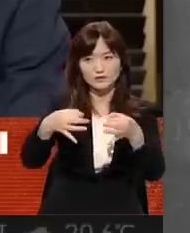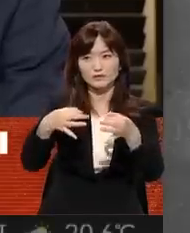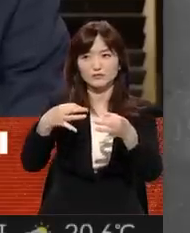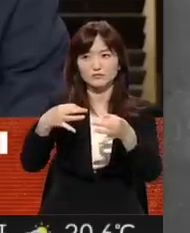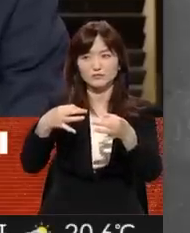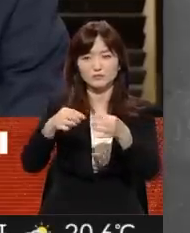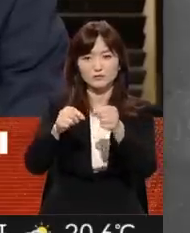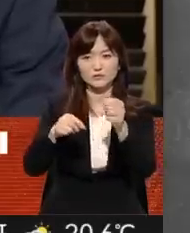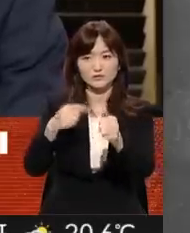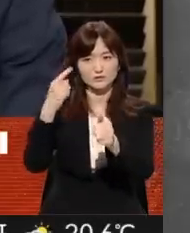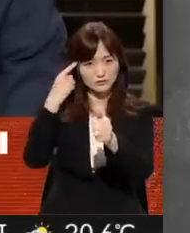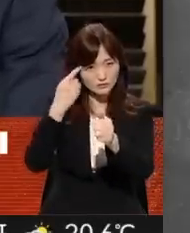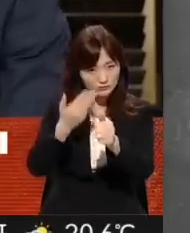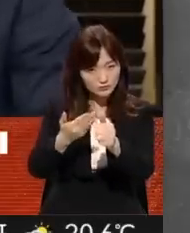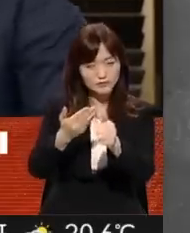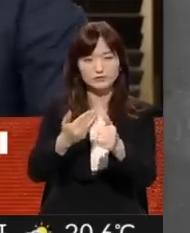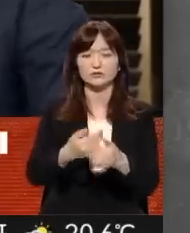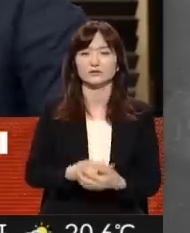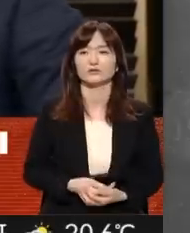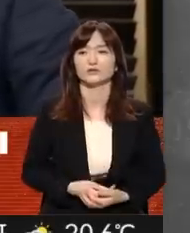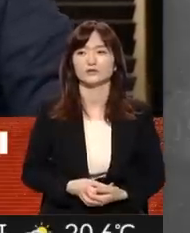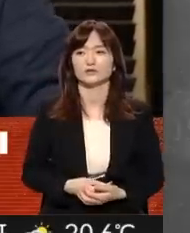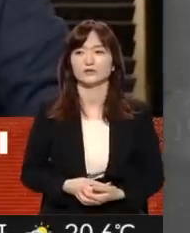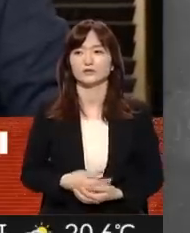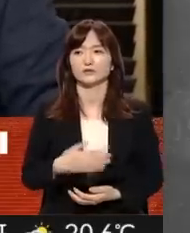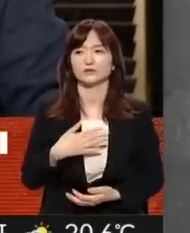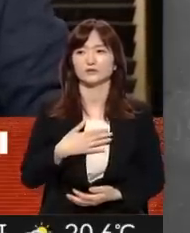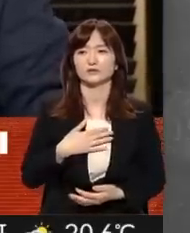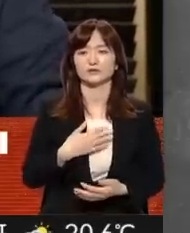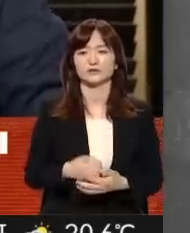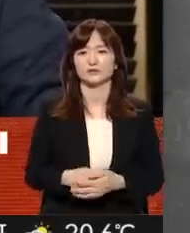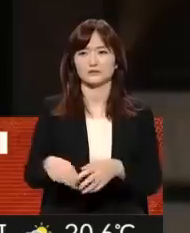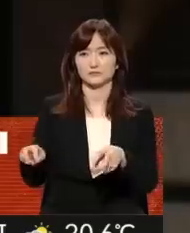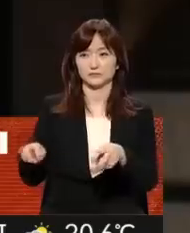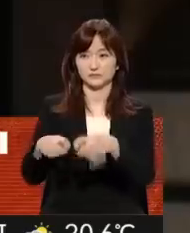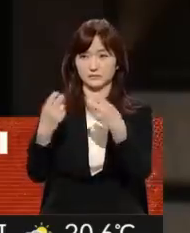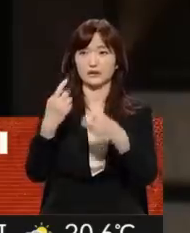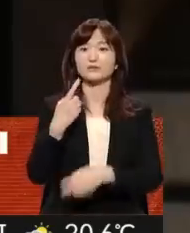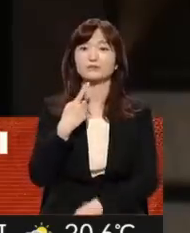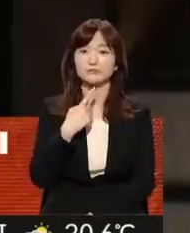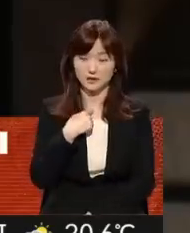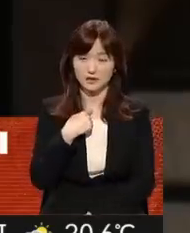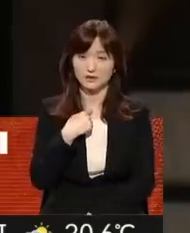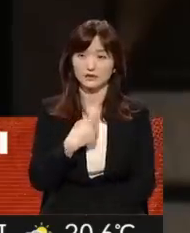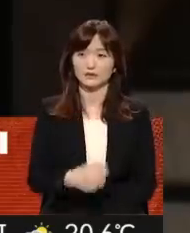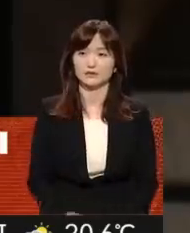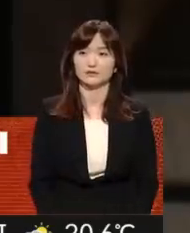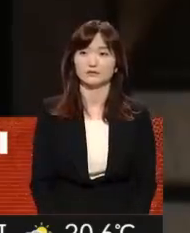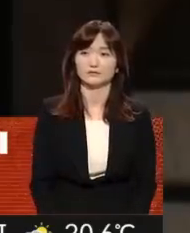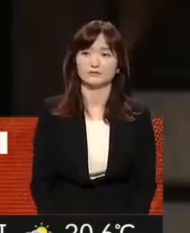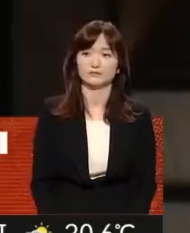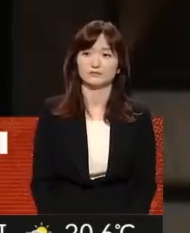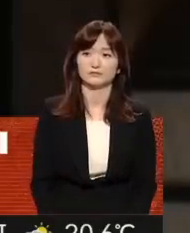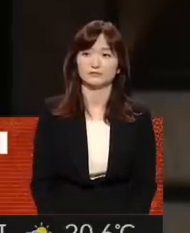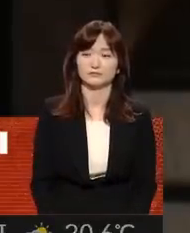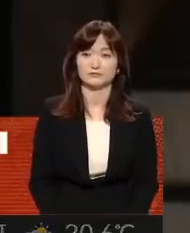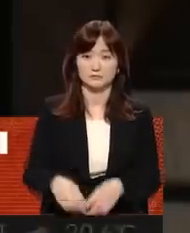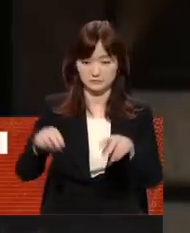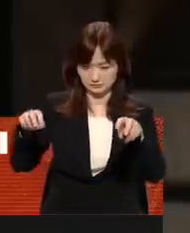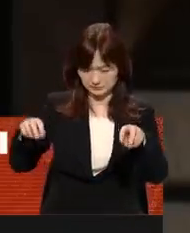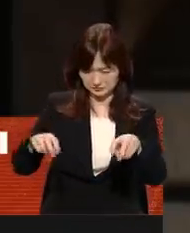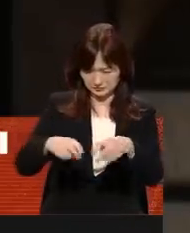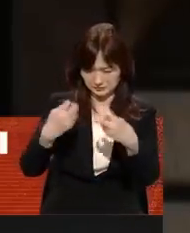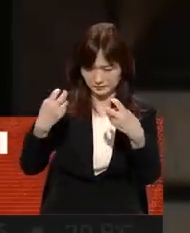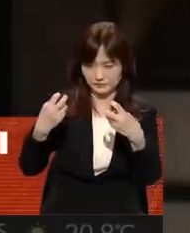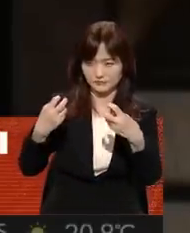그렇죠? 배분을 하겠죠. 예, 예. 예. 사실 저는 직접 교통사고를 당했던 적이 있습니다. 그러니까 사실 뭐 교통사고 당하고 나면